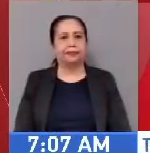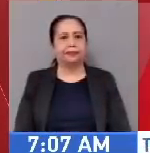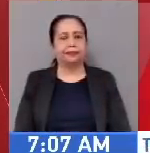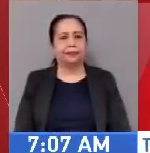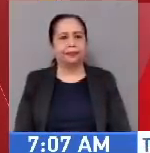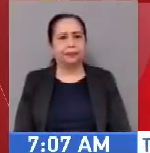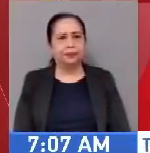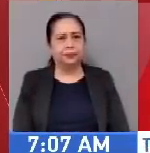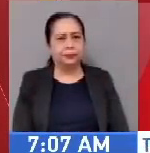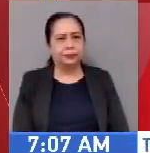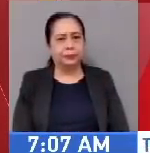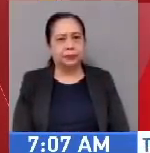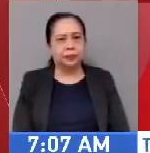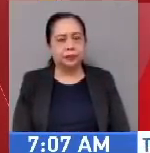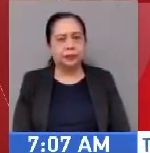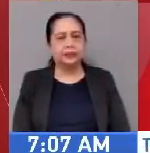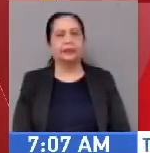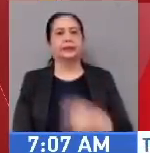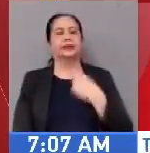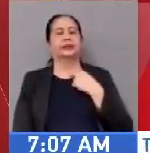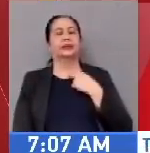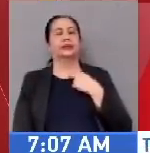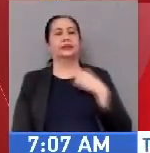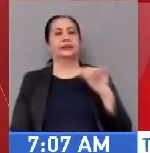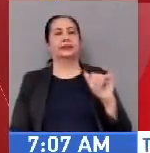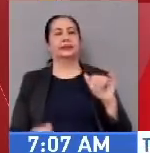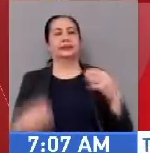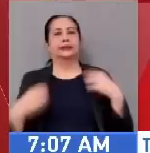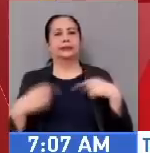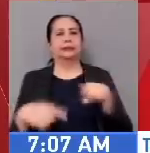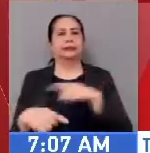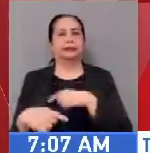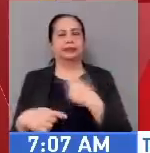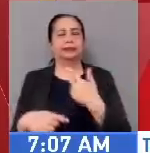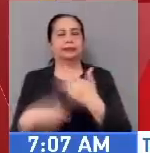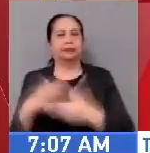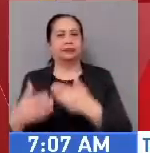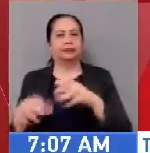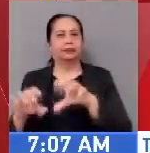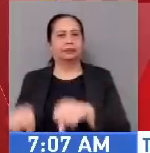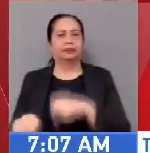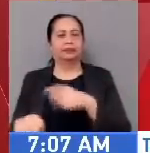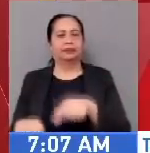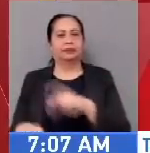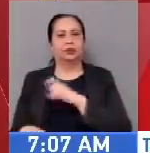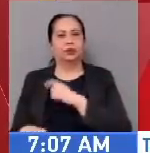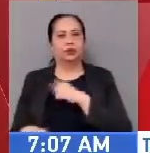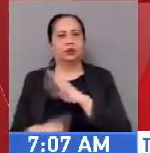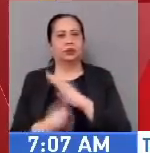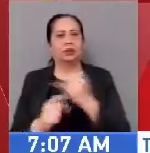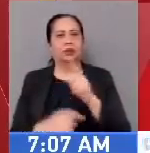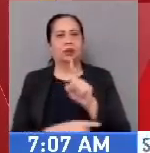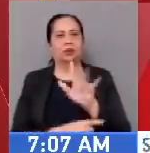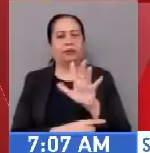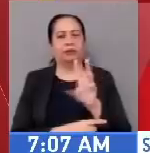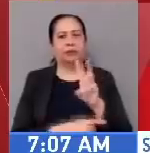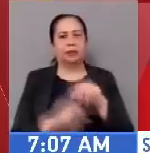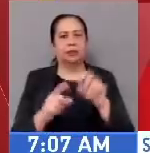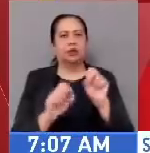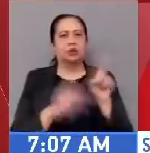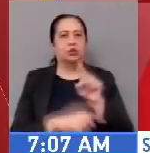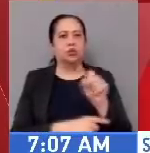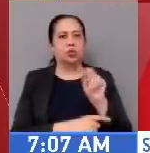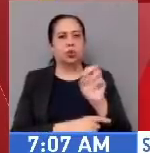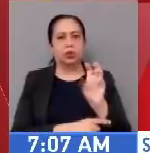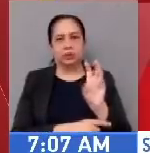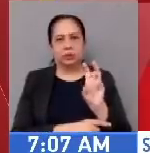Hindi na nakapalag sa bypass operation ng mga pulis ang tatlong magkakapit bahay na ito sa barangay 156 Zone 16, Pasay City. Anim na